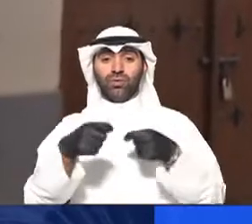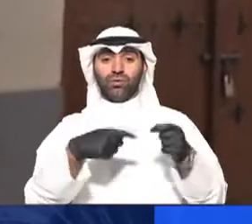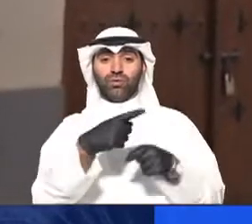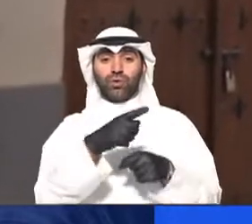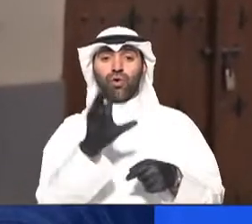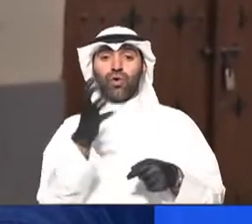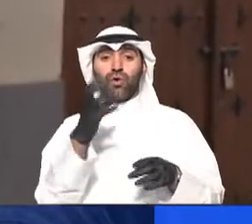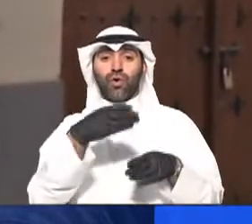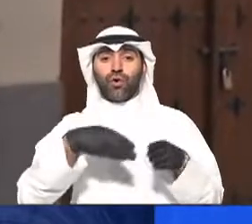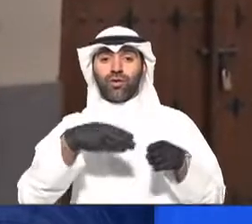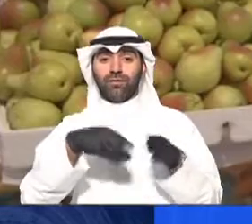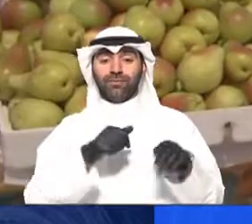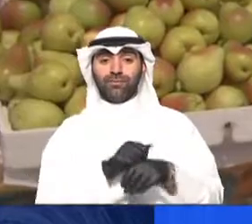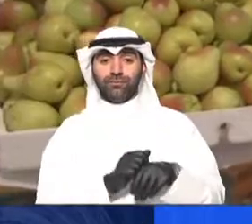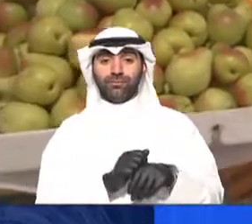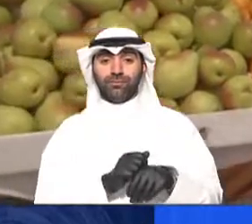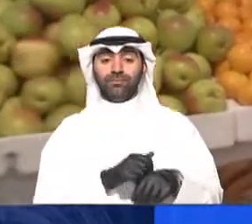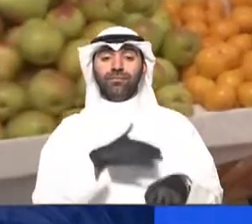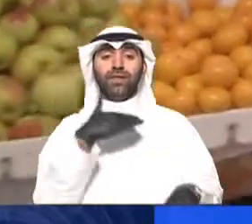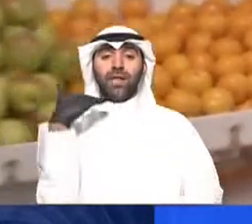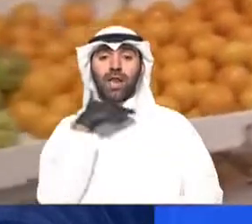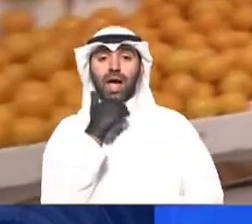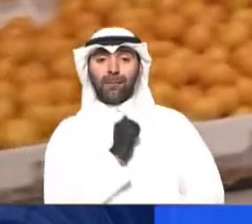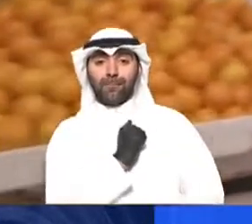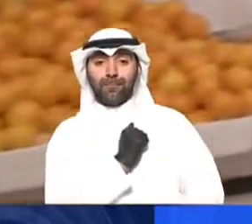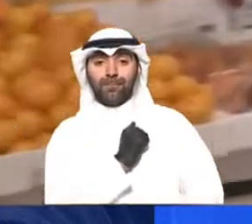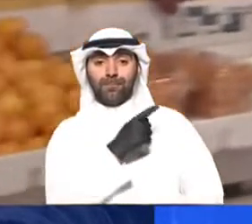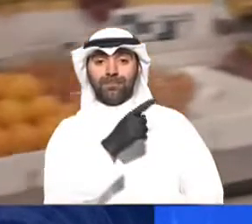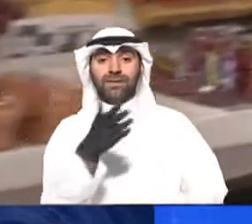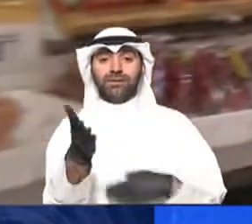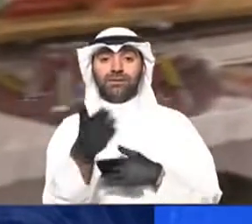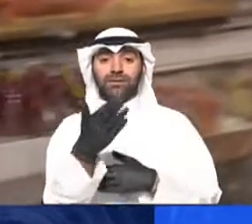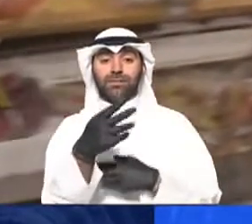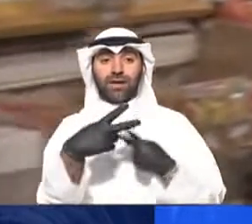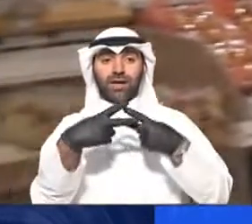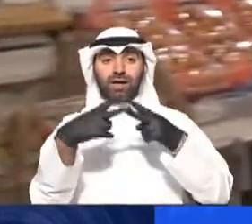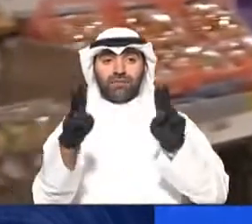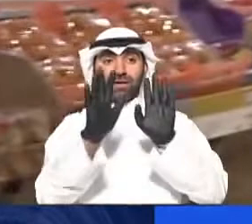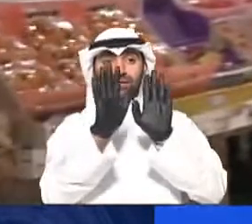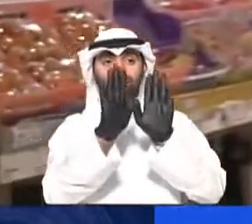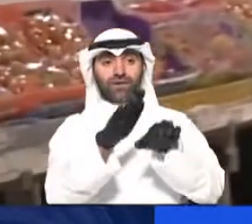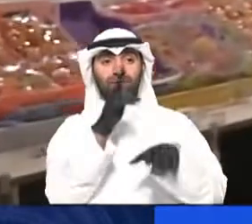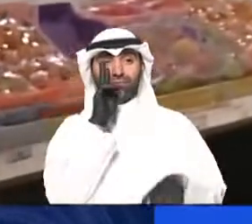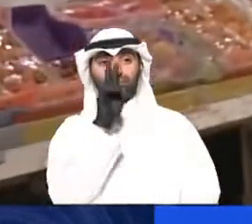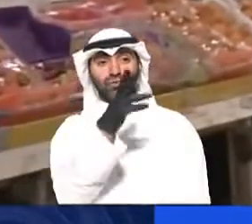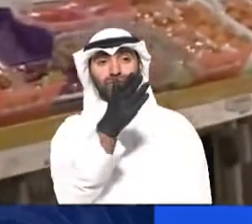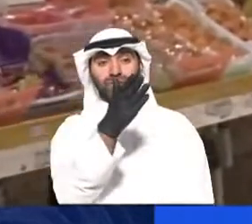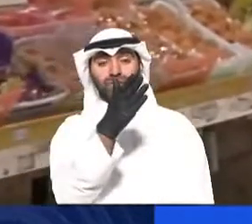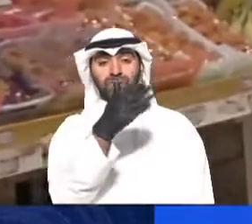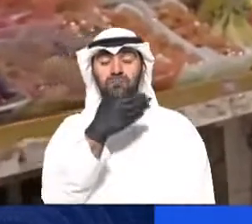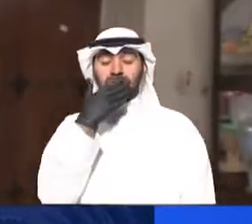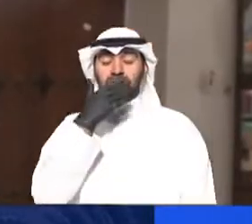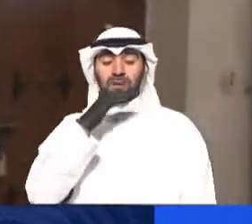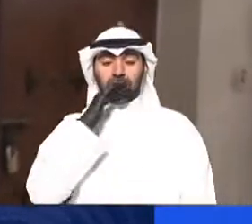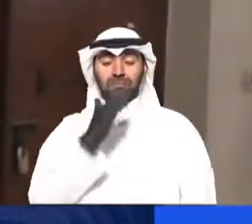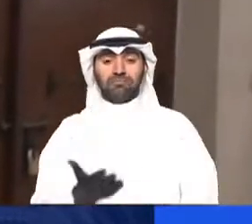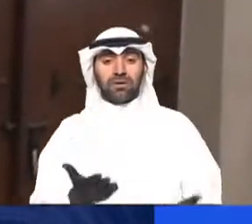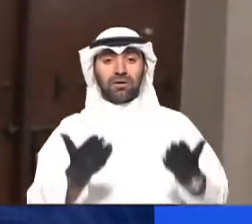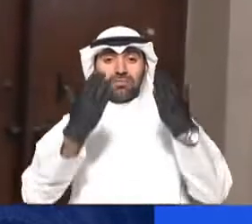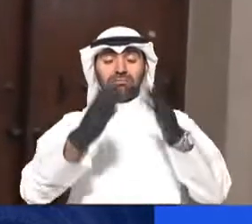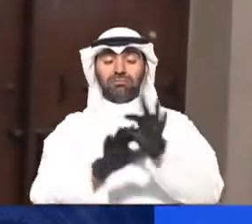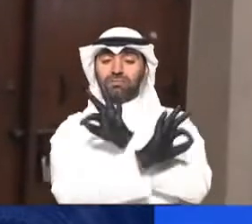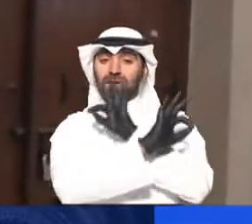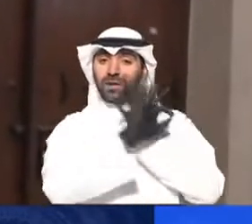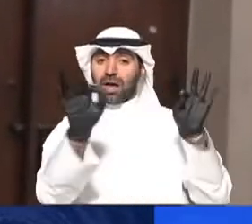والشكر، الشبرة متوفرة والخير إن شاء الله زايد، أو الحمد لله والشكر يا الله، كل أنواع موجودة تدي لها